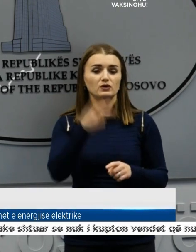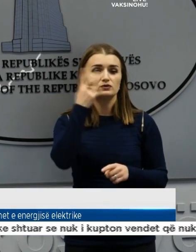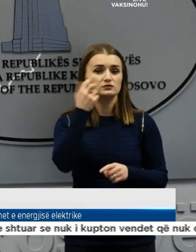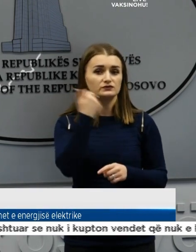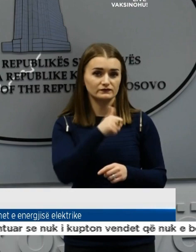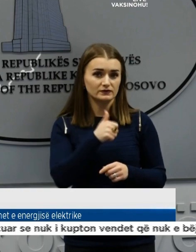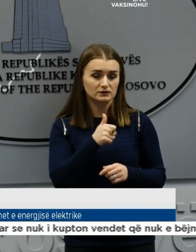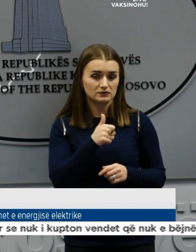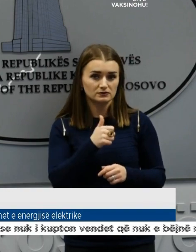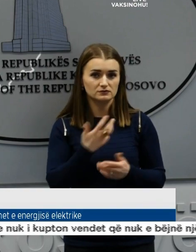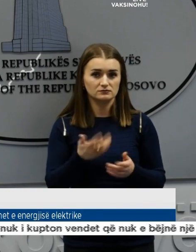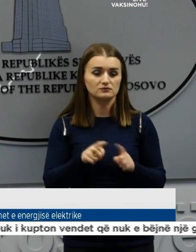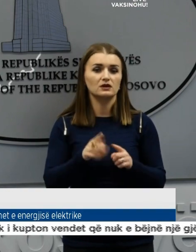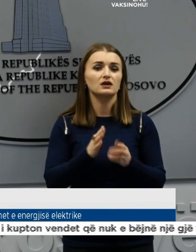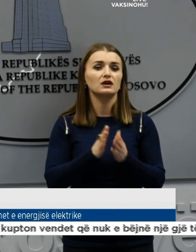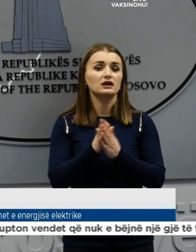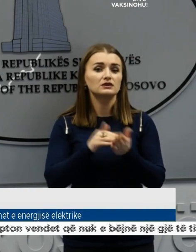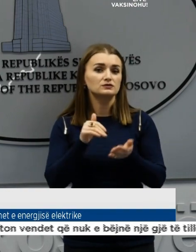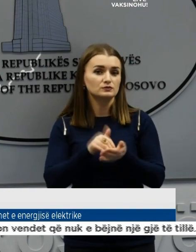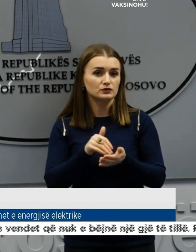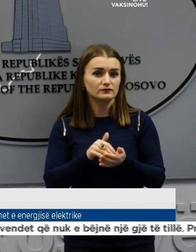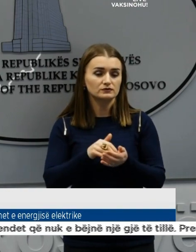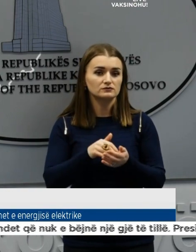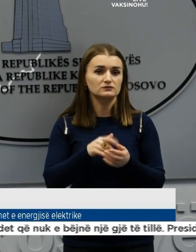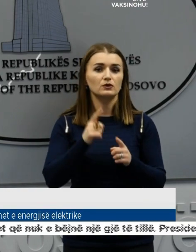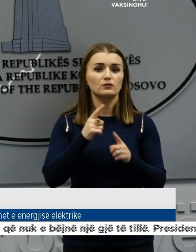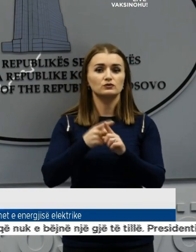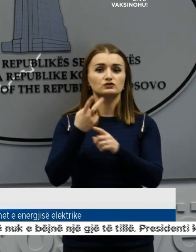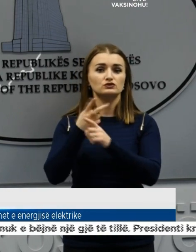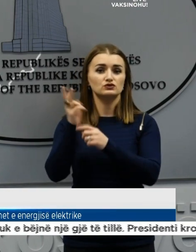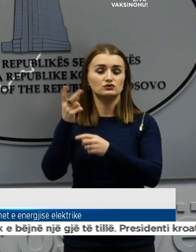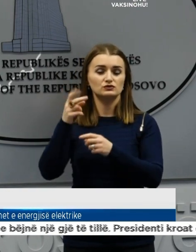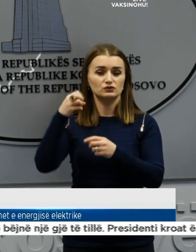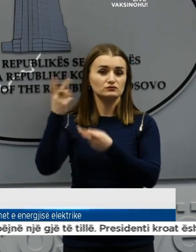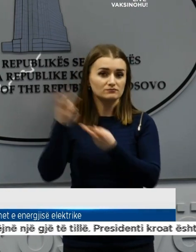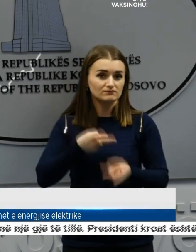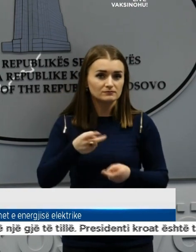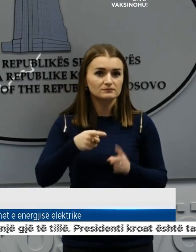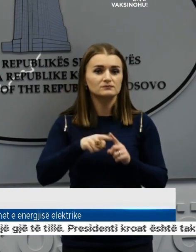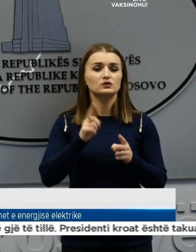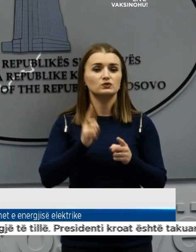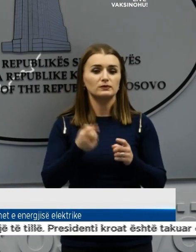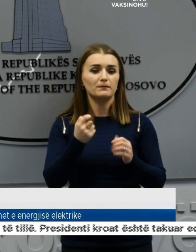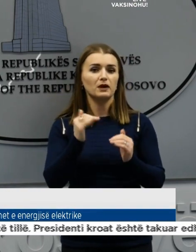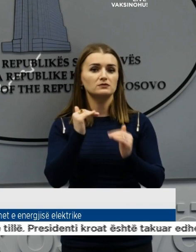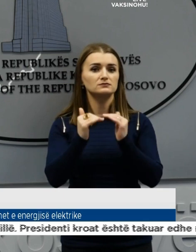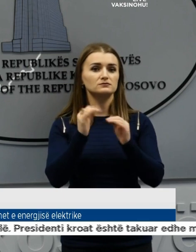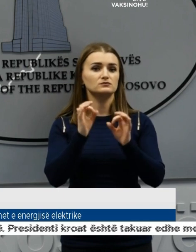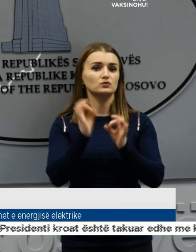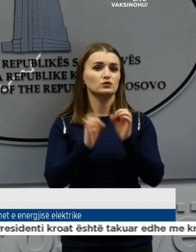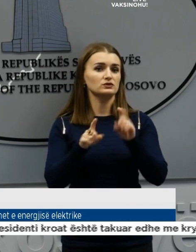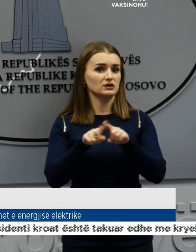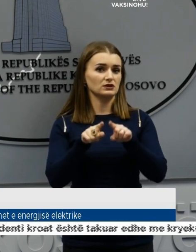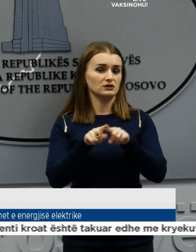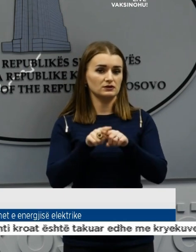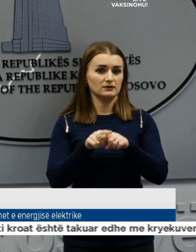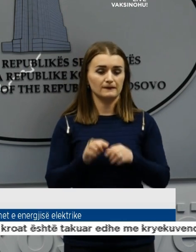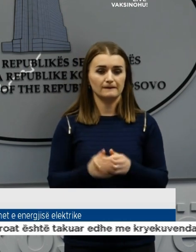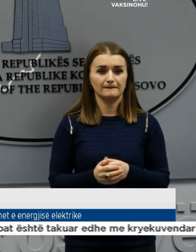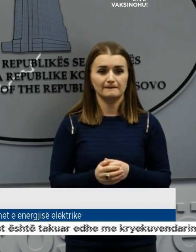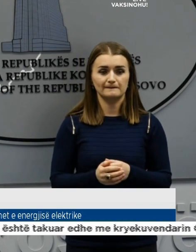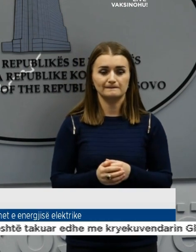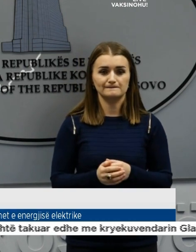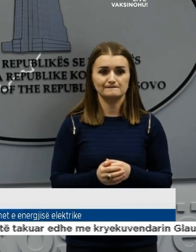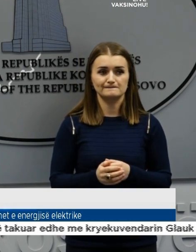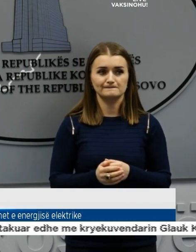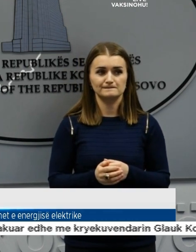kërkesa duhet të balancohet, blerjet dhe konsumi duhet të balancohen, apo prodhimi dhe konsumi duhet të balancohen. Dhe